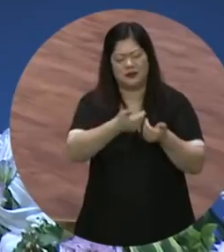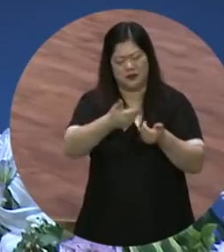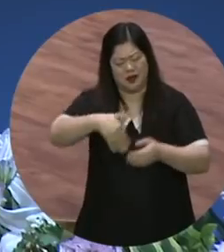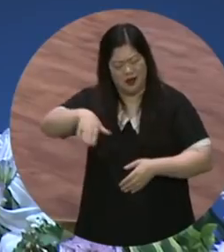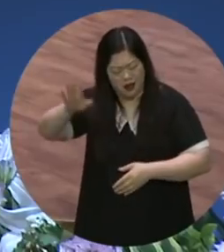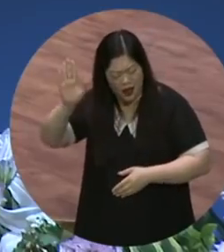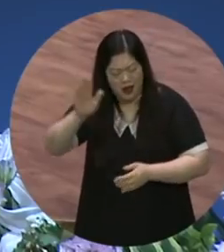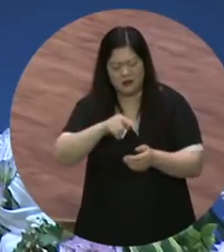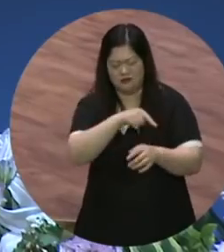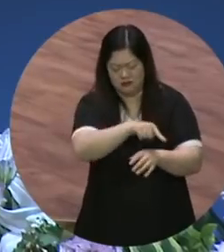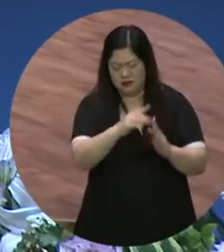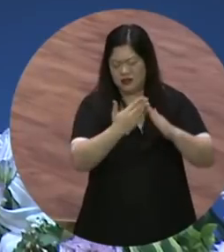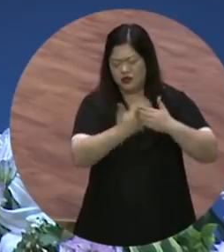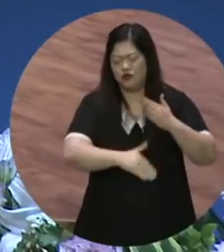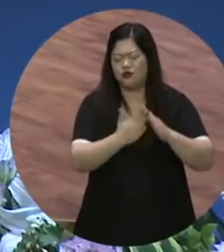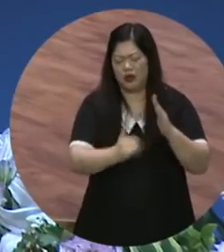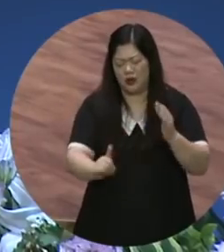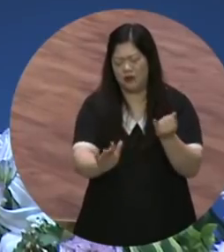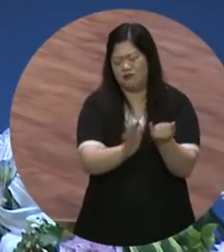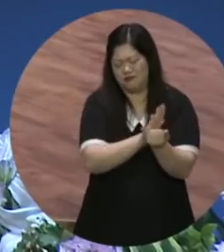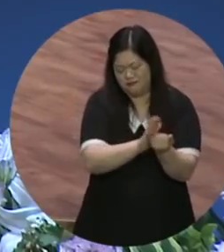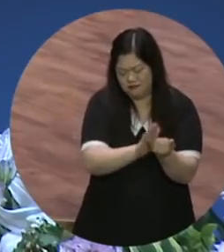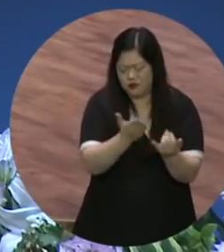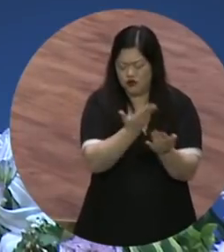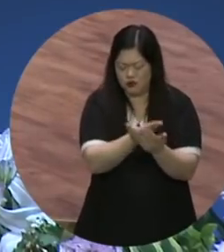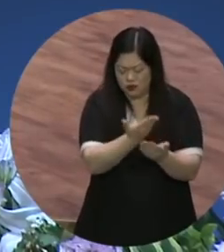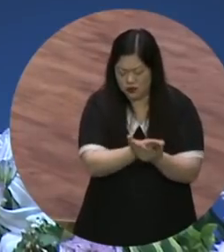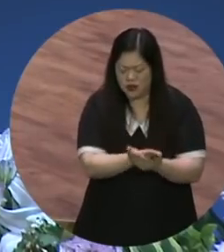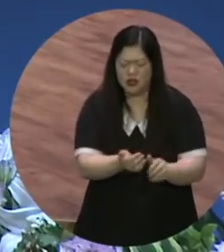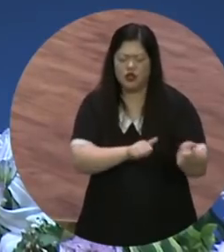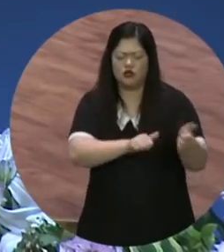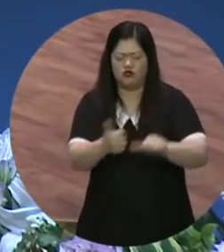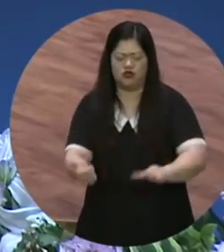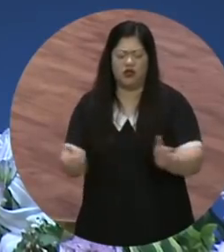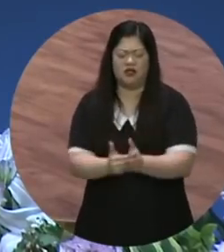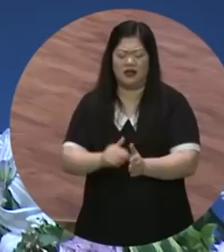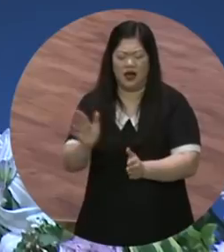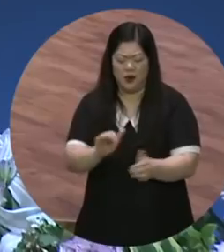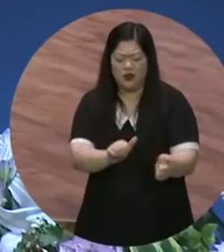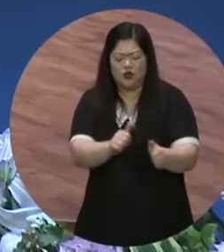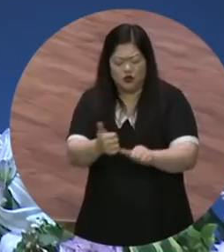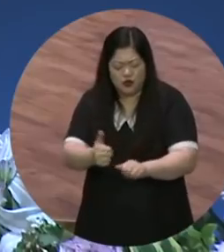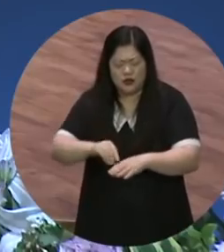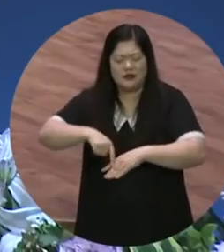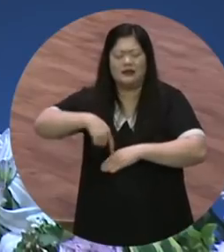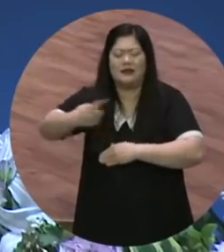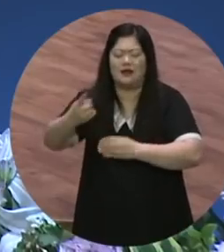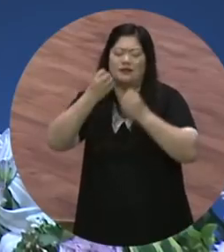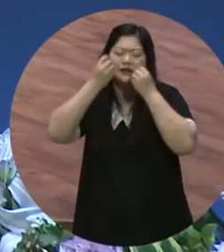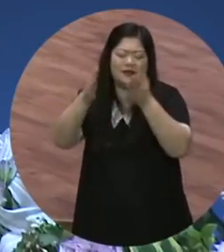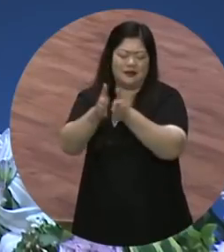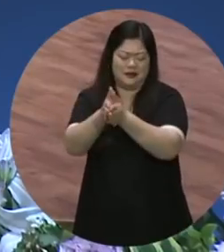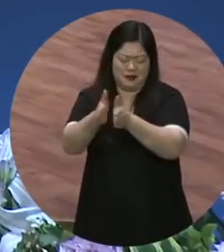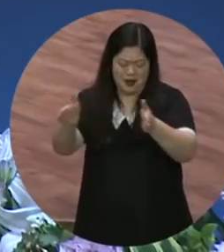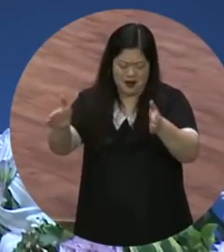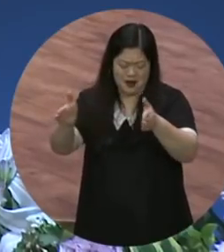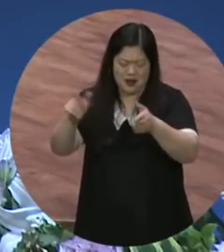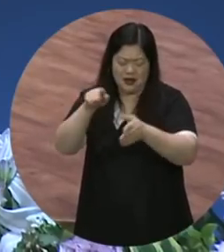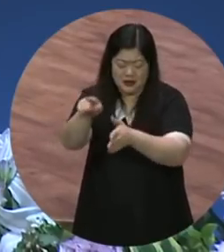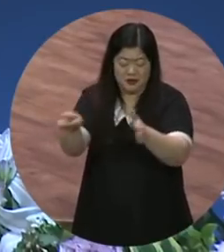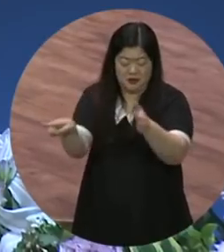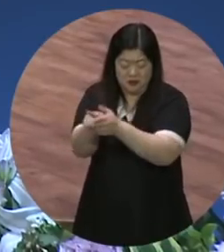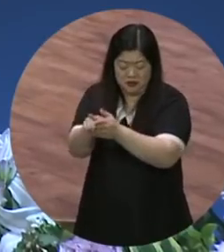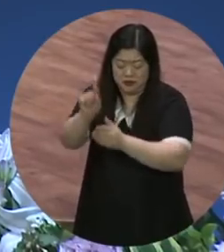우리 하나님이 위로해 주옵소서. 죽음은 끝이 아니라 새로운 시작임을 알고 이 죽음을 통해서 온 가문이 복음화되게